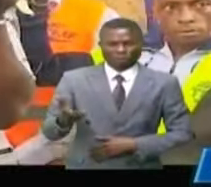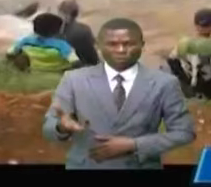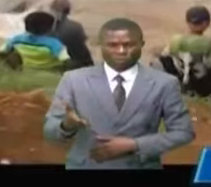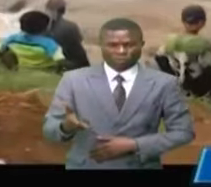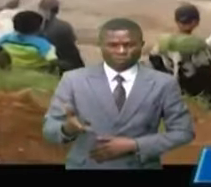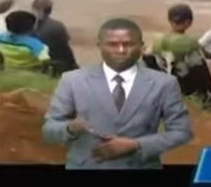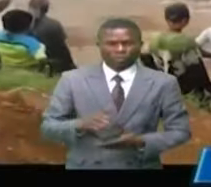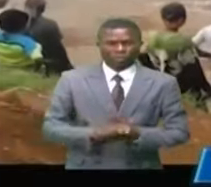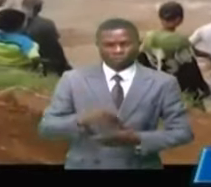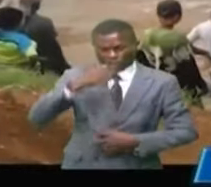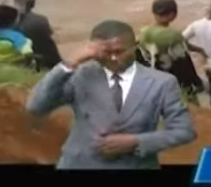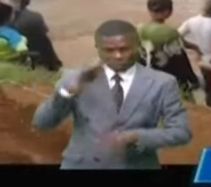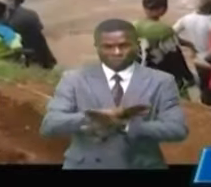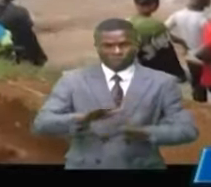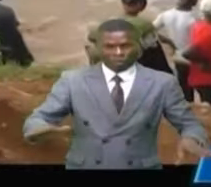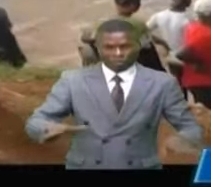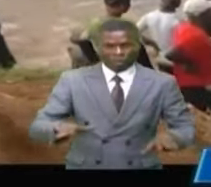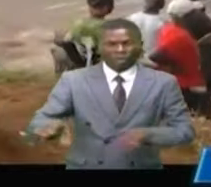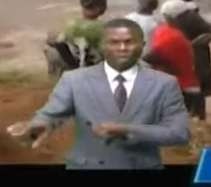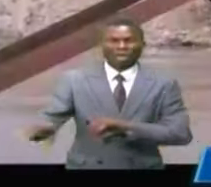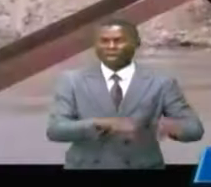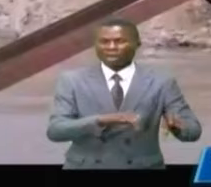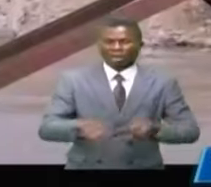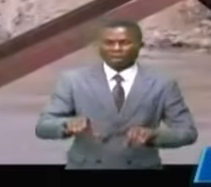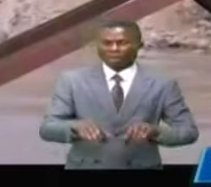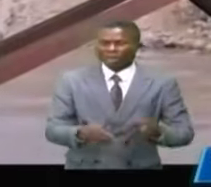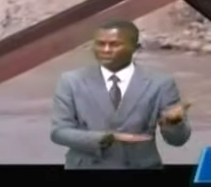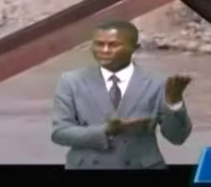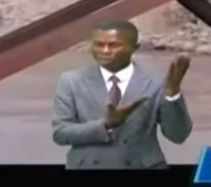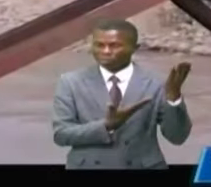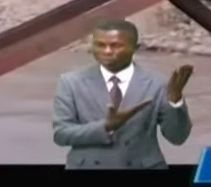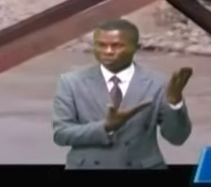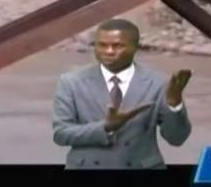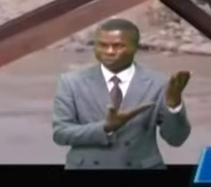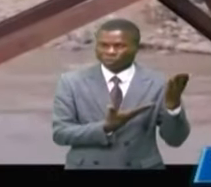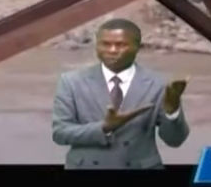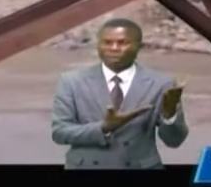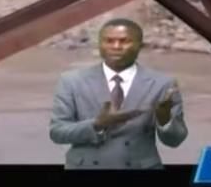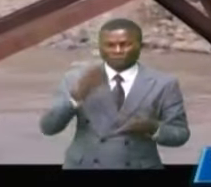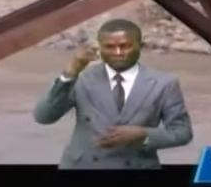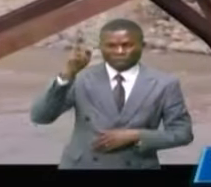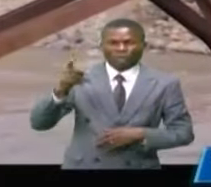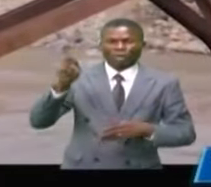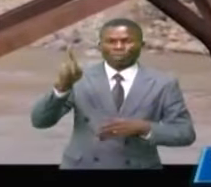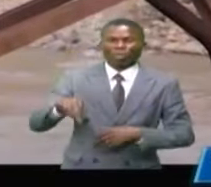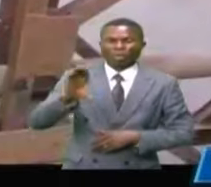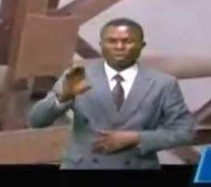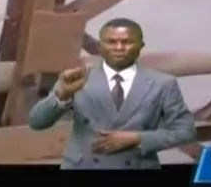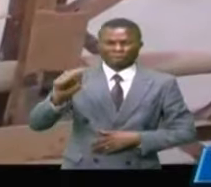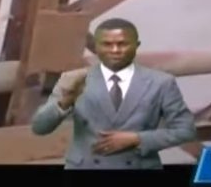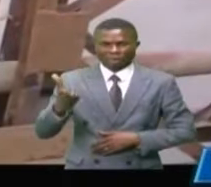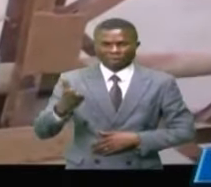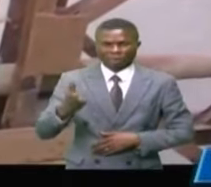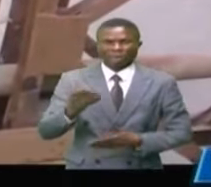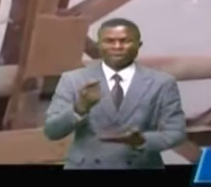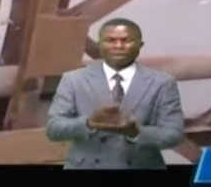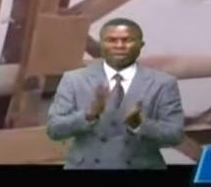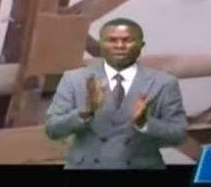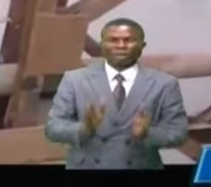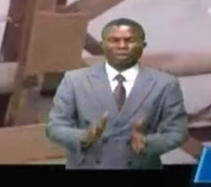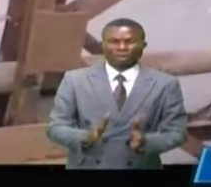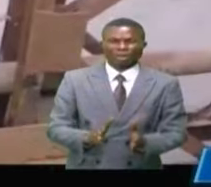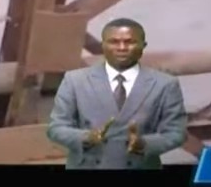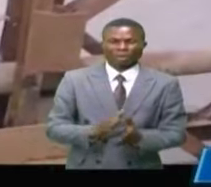Fini donc les calvaires, une action portée à l'actif du PCA de la TMF, Trésor Moutiki, qui